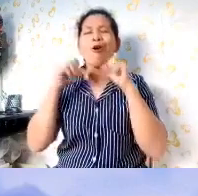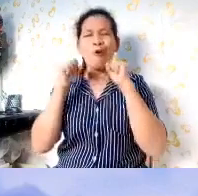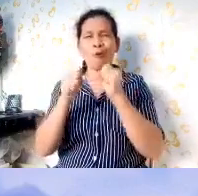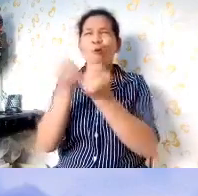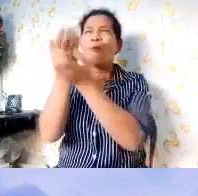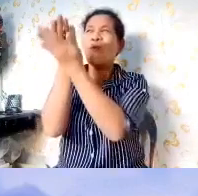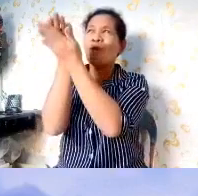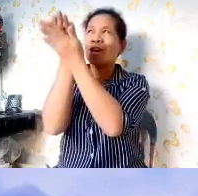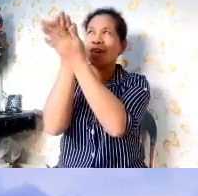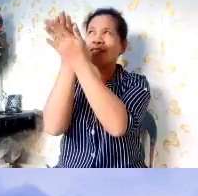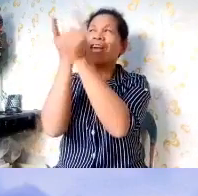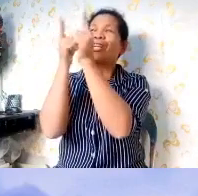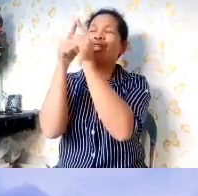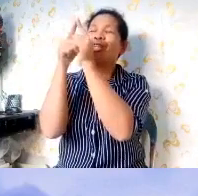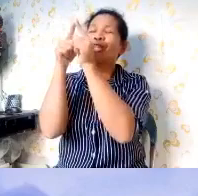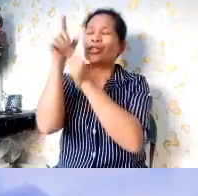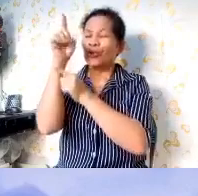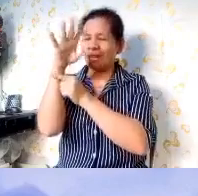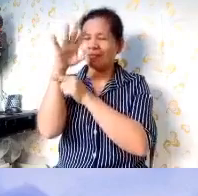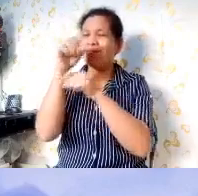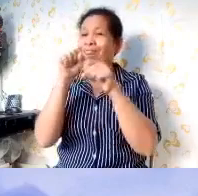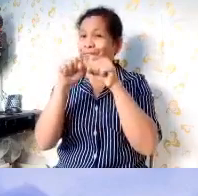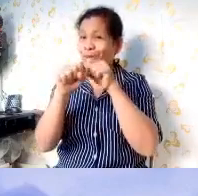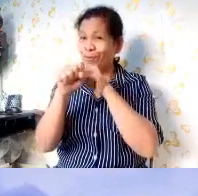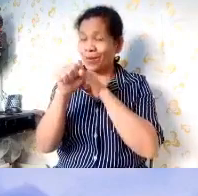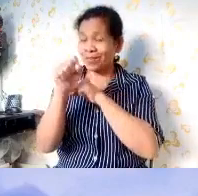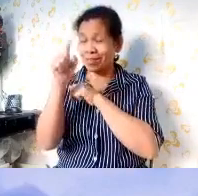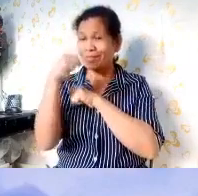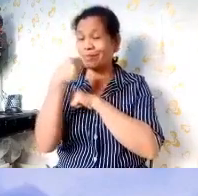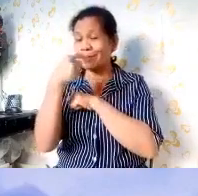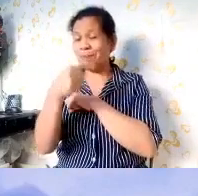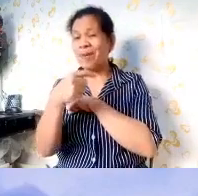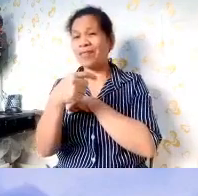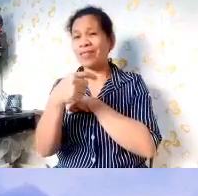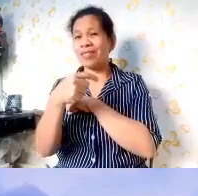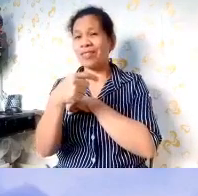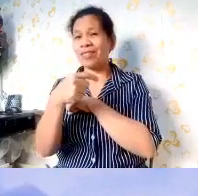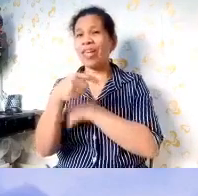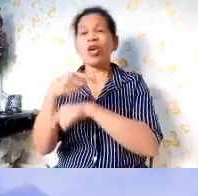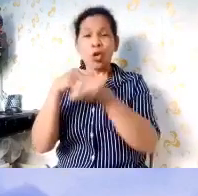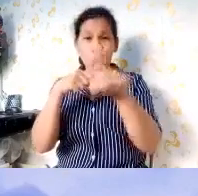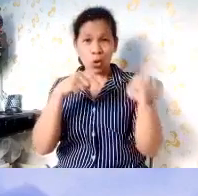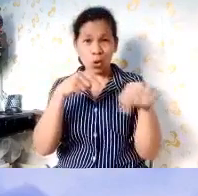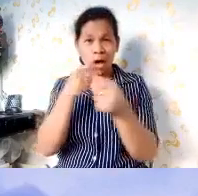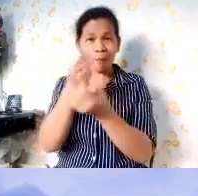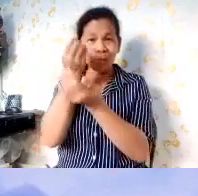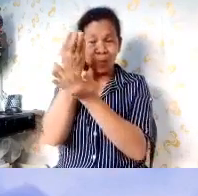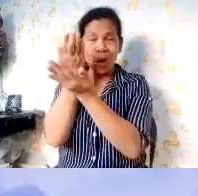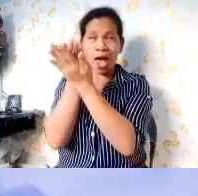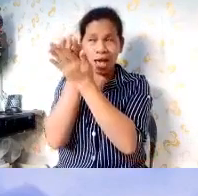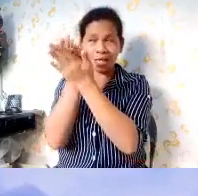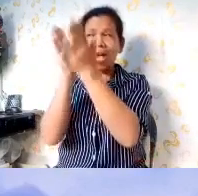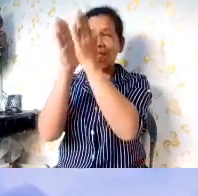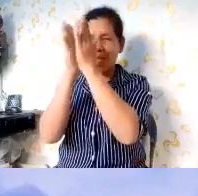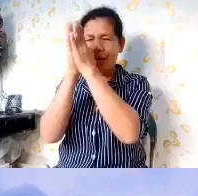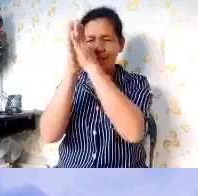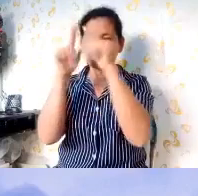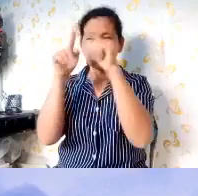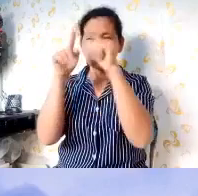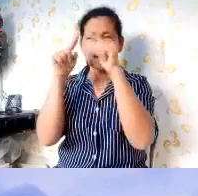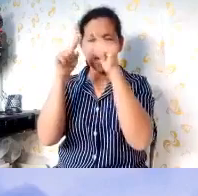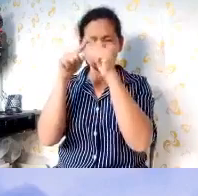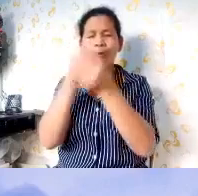niya sa ating panalangin ay manalangin kayo na ibigay mo po sa amin ang aming pagkain